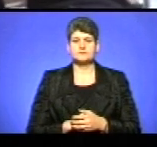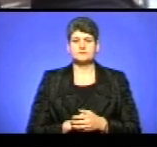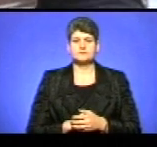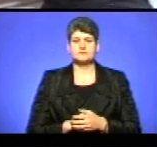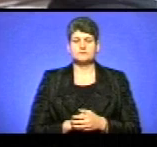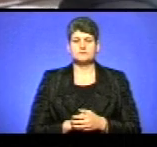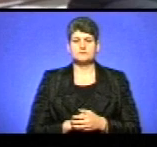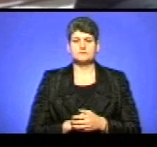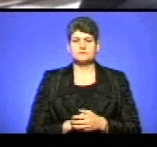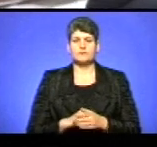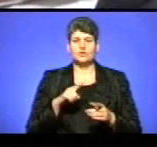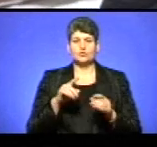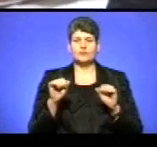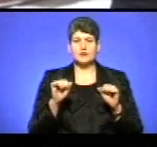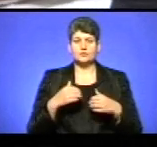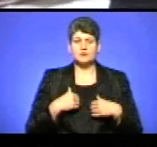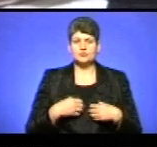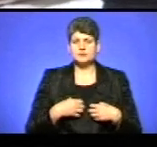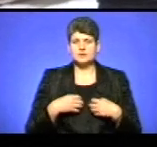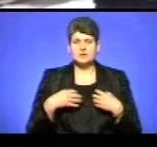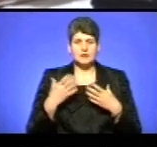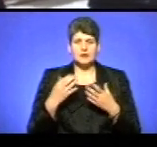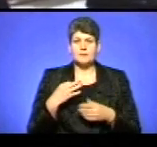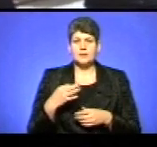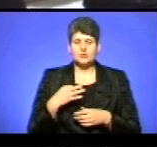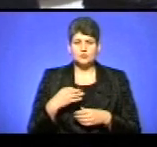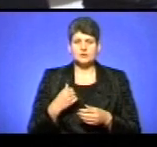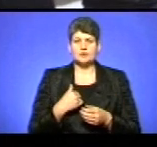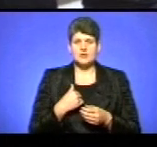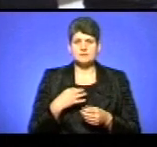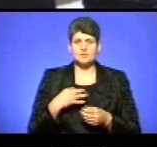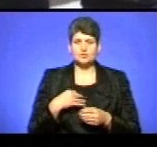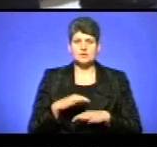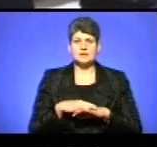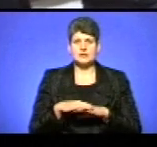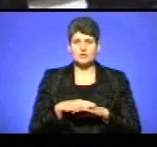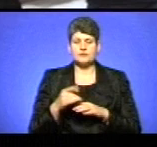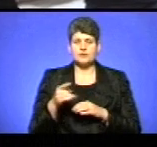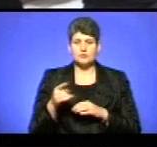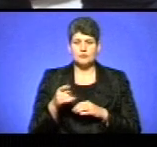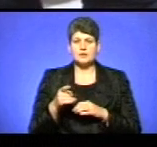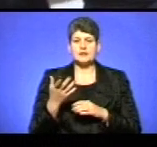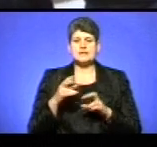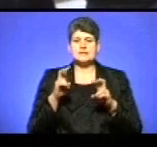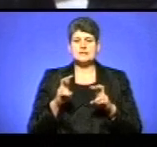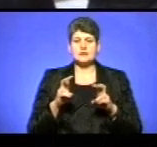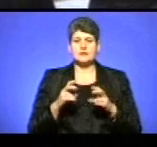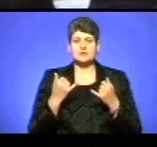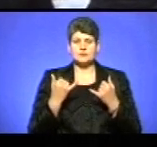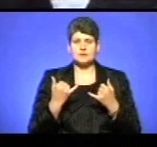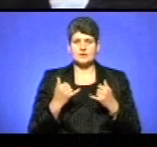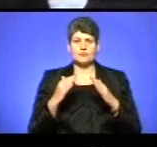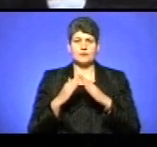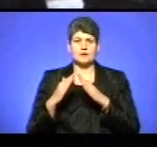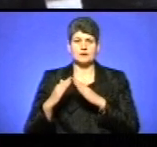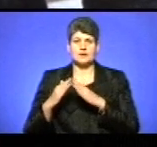За ту владу нашу страшну, яка байдуже, за наш байдужий народ тернопілян, які сидять нині в